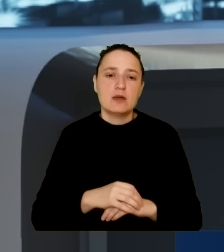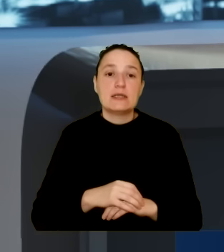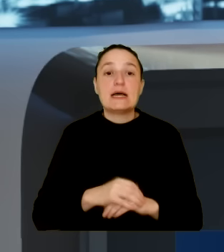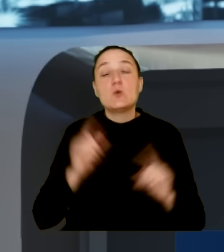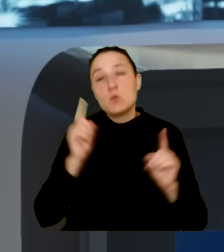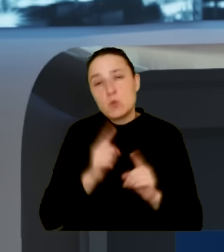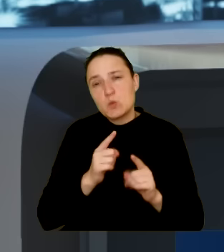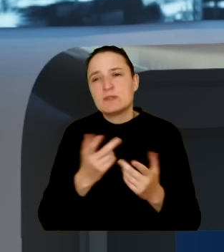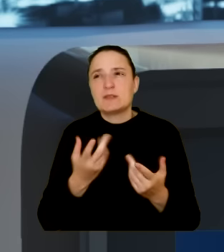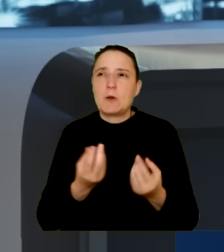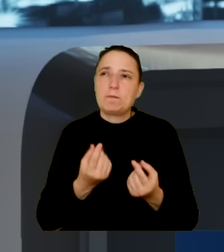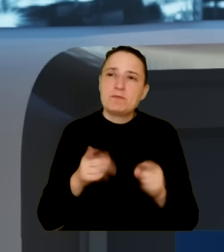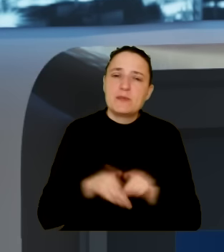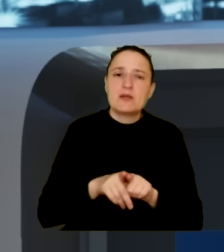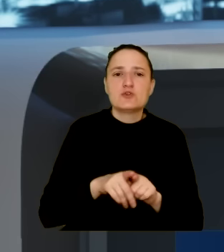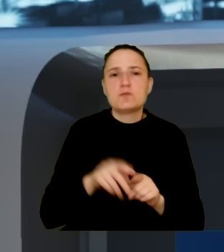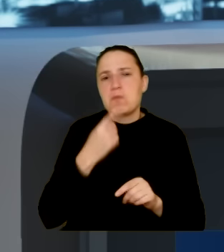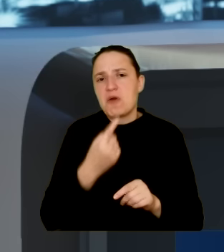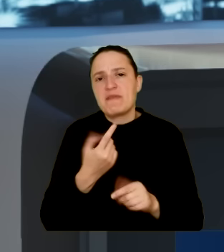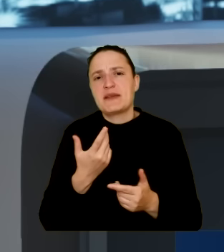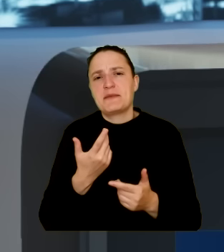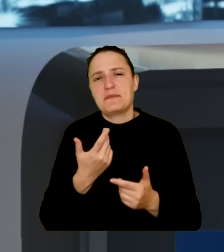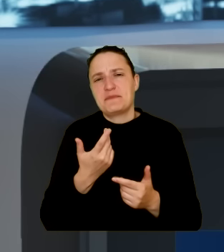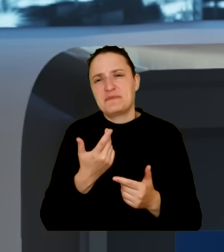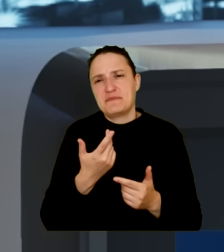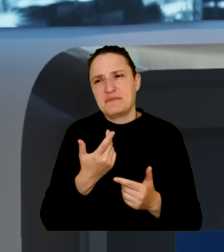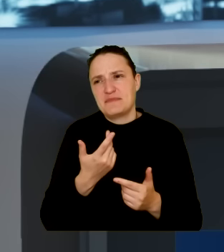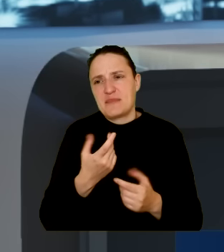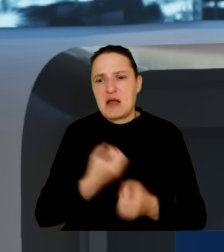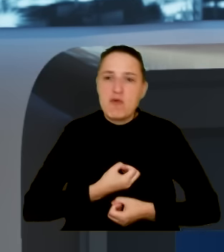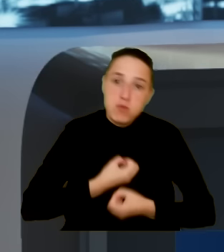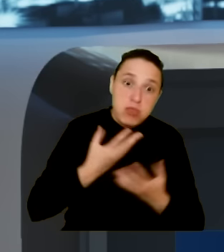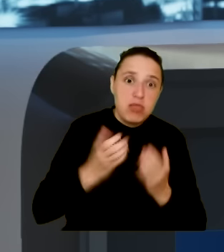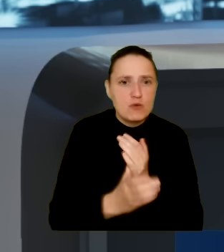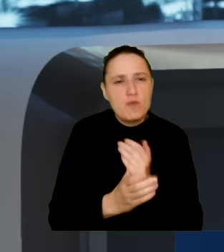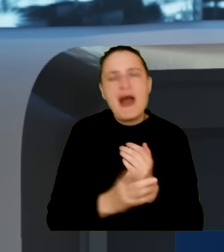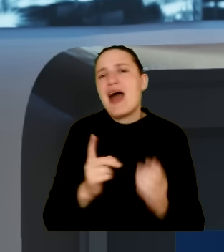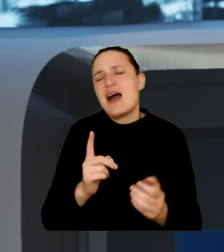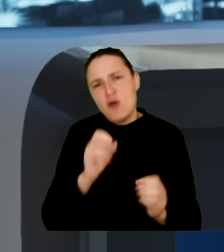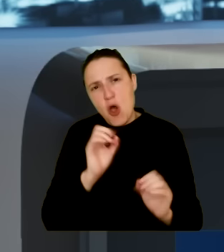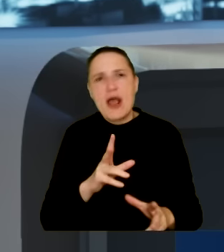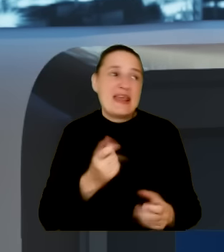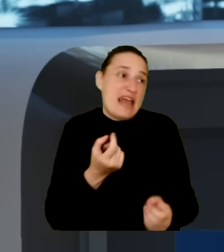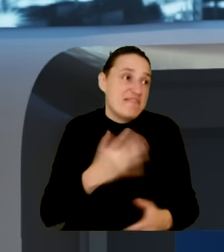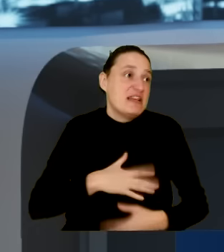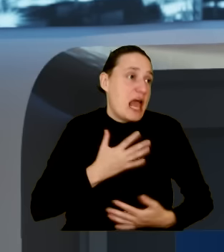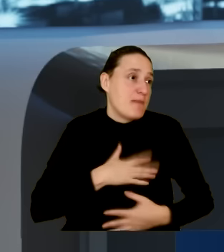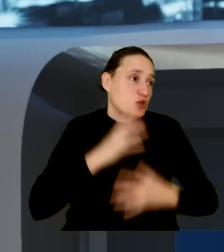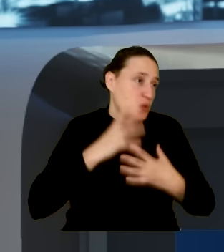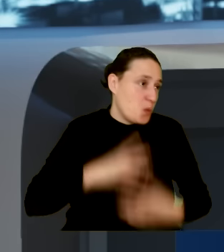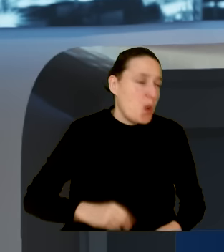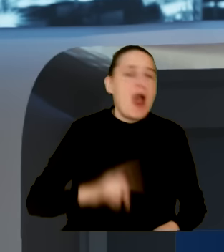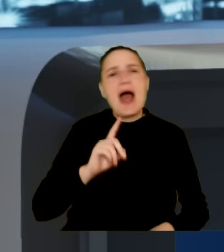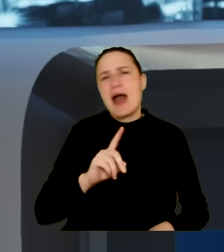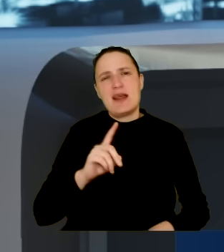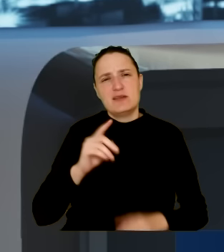odreagowanie, może komuś tam jakoś to ulży, ale tak naprawdę w takiej dłuższej perspektywie no, jednak no, nie przysłuży się nam jako